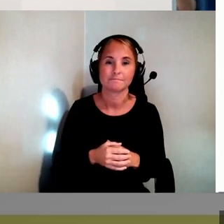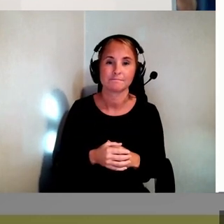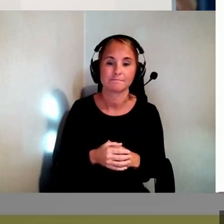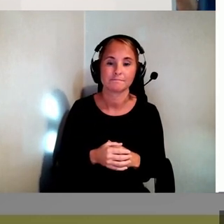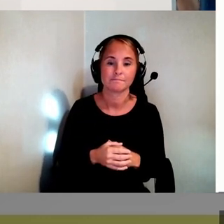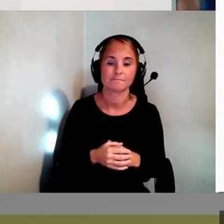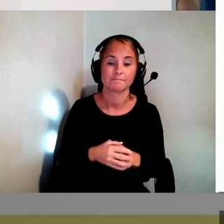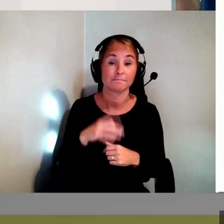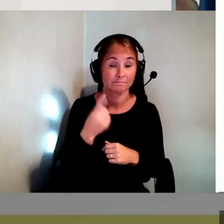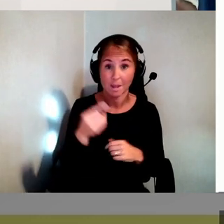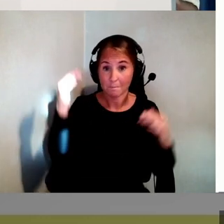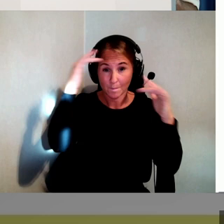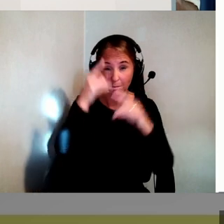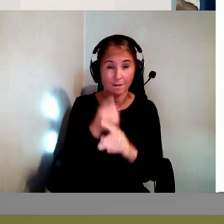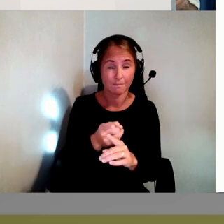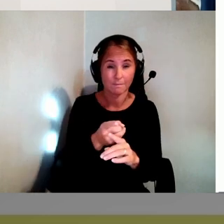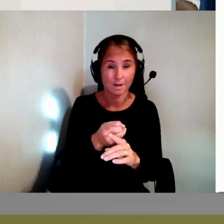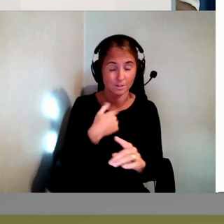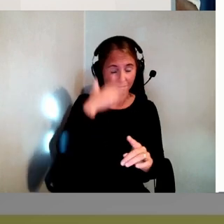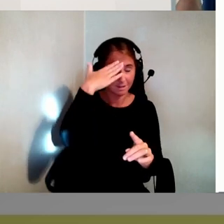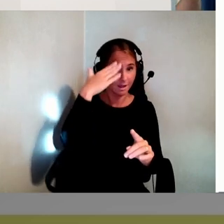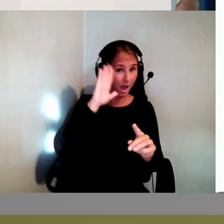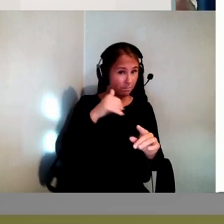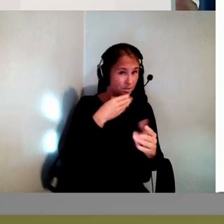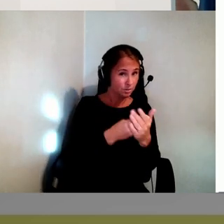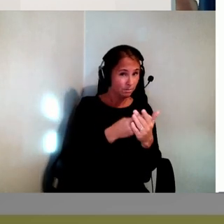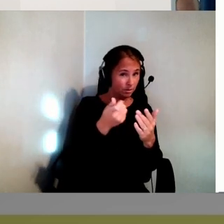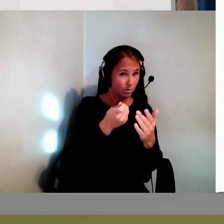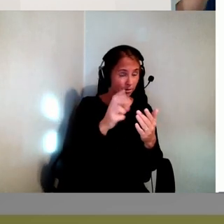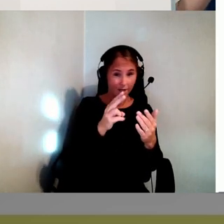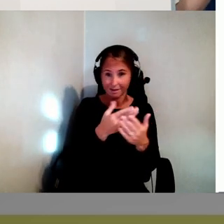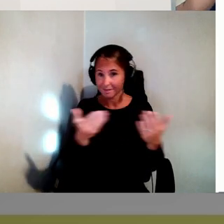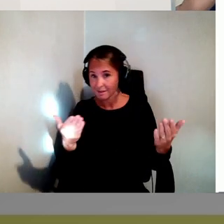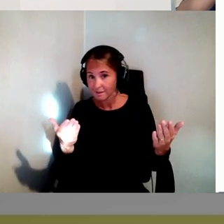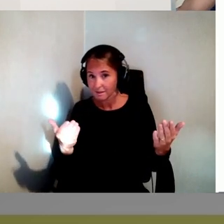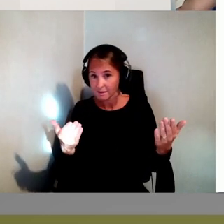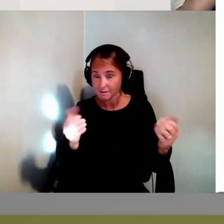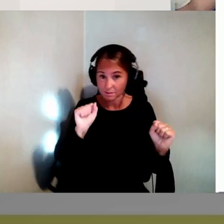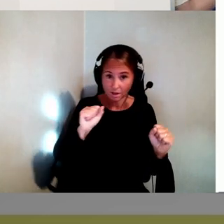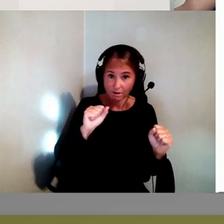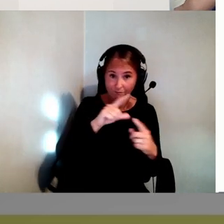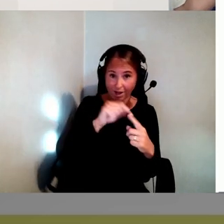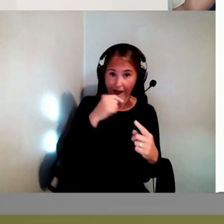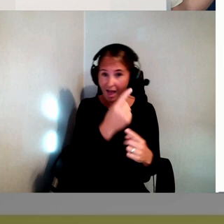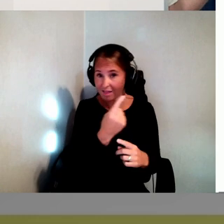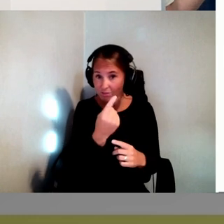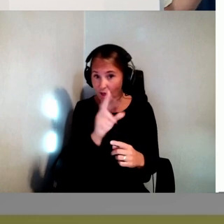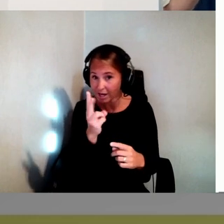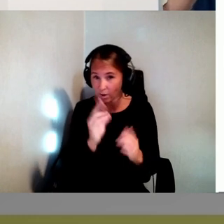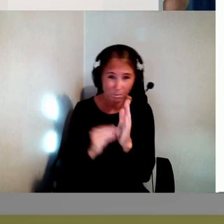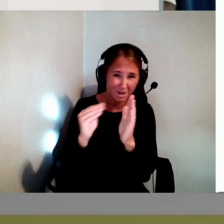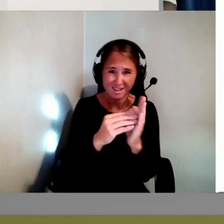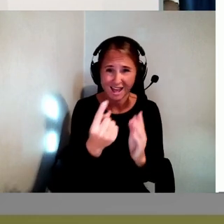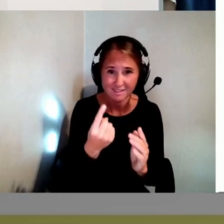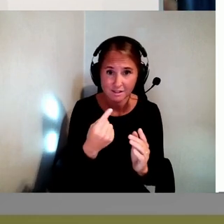för då vet jag inte har jag precis köpt någonting Eller har inte köpt någonting eh ska jag välja antar nu eller ska jag uppdatera alltså jag blir bara